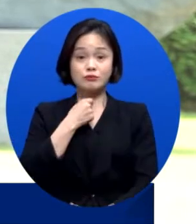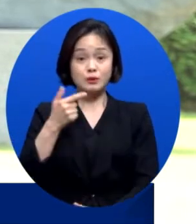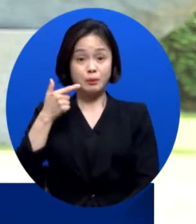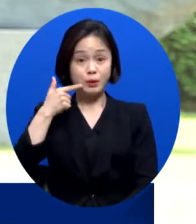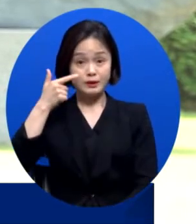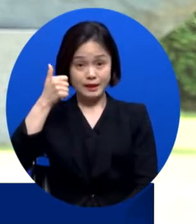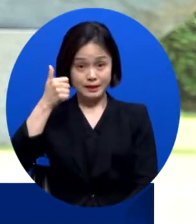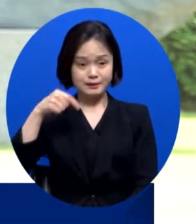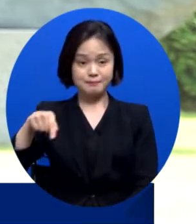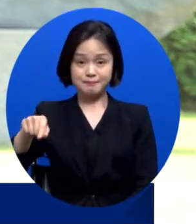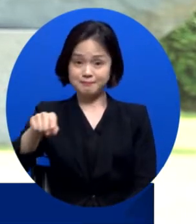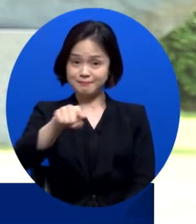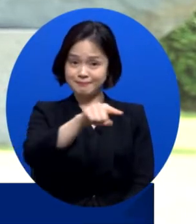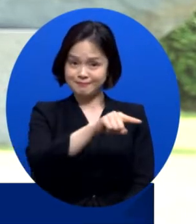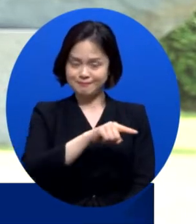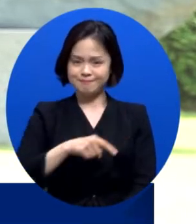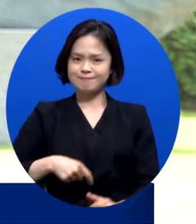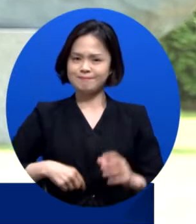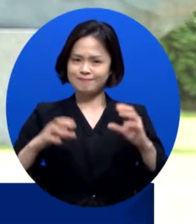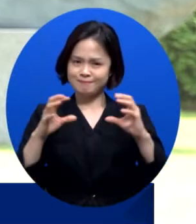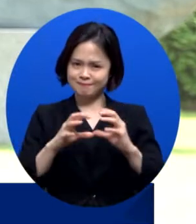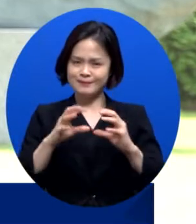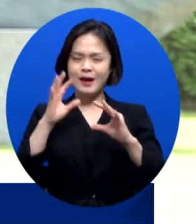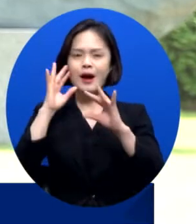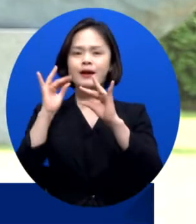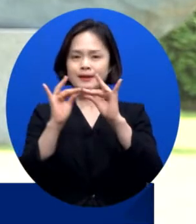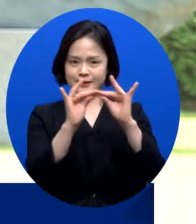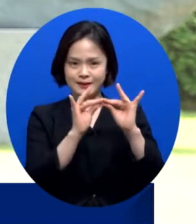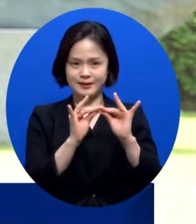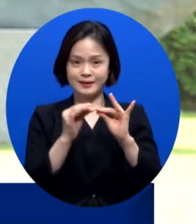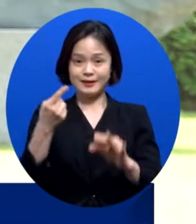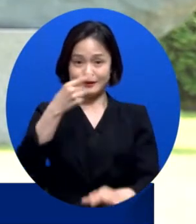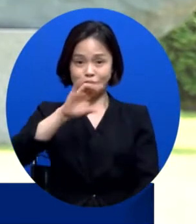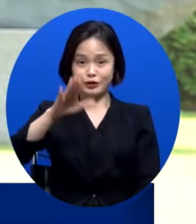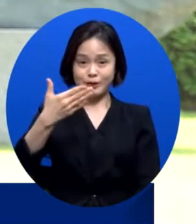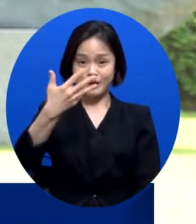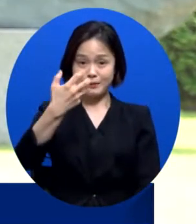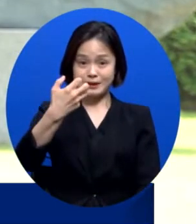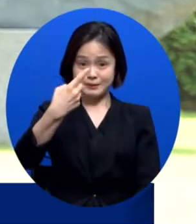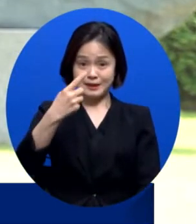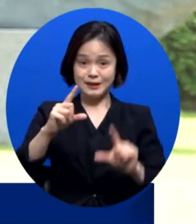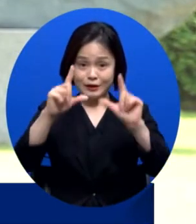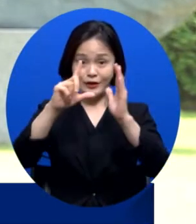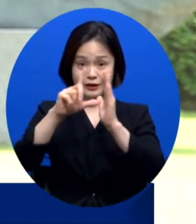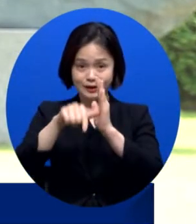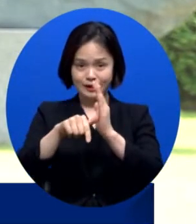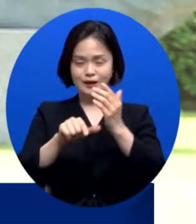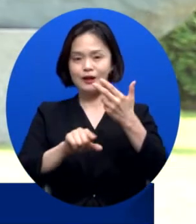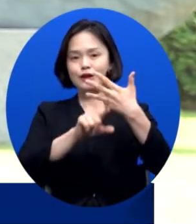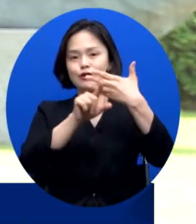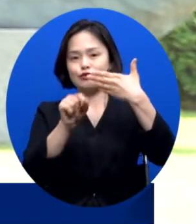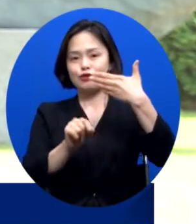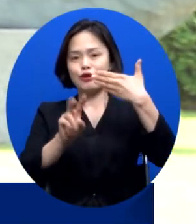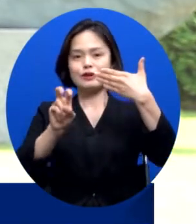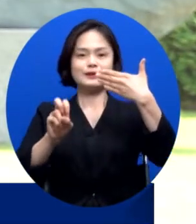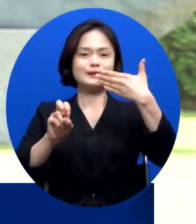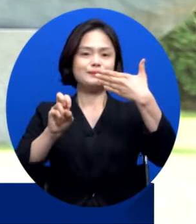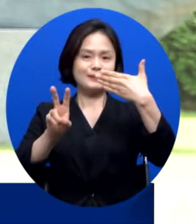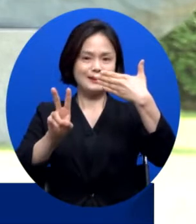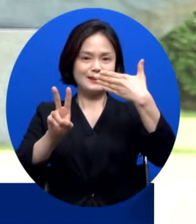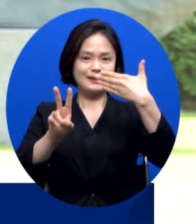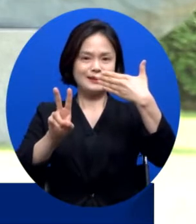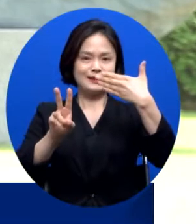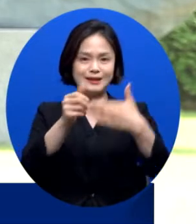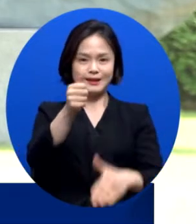또 함께 모여서 1981년 9월 22일에 우리